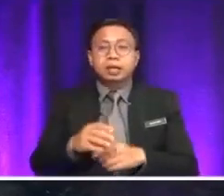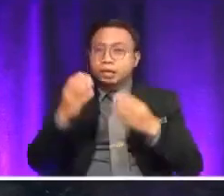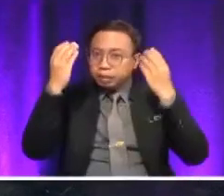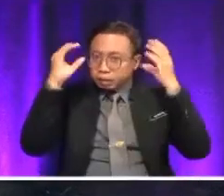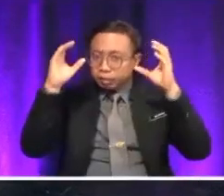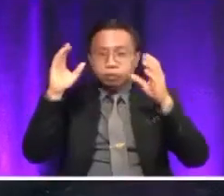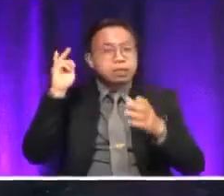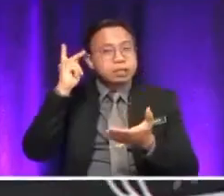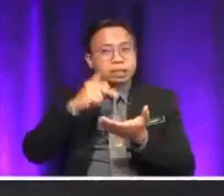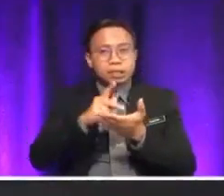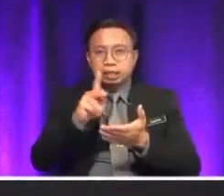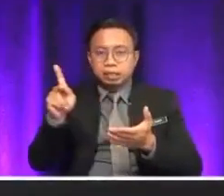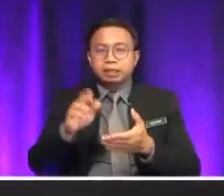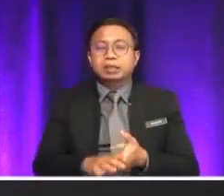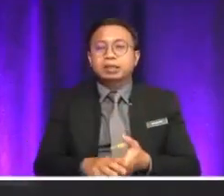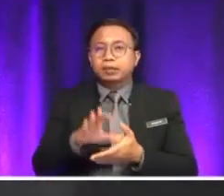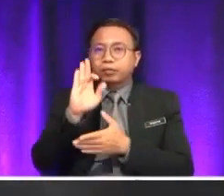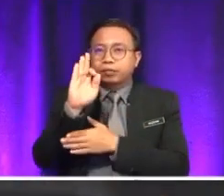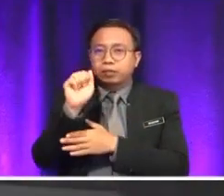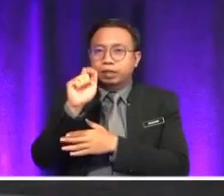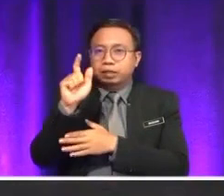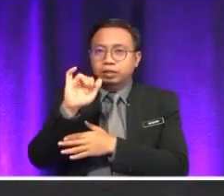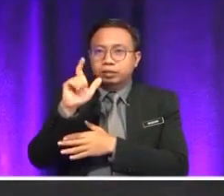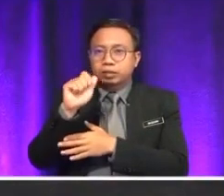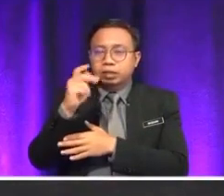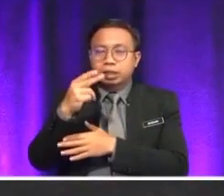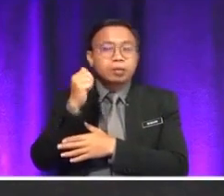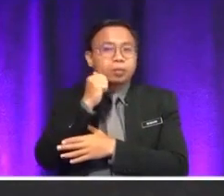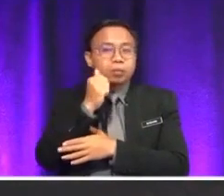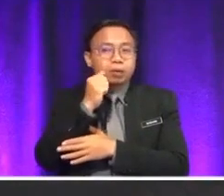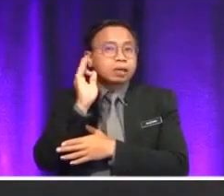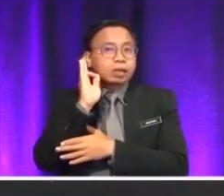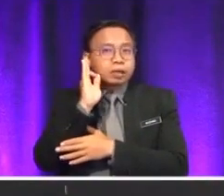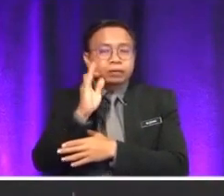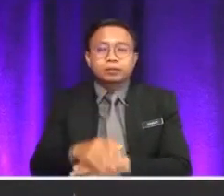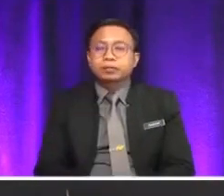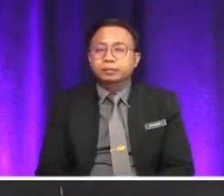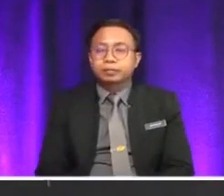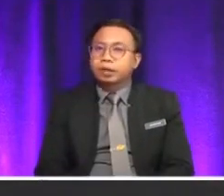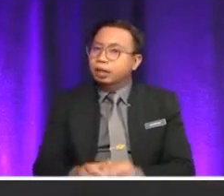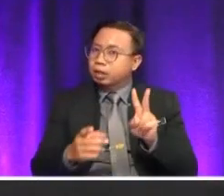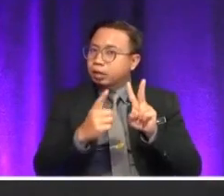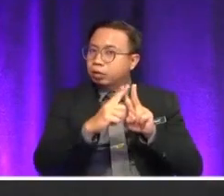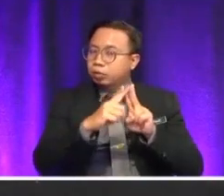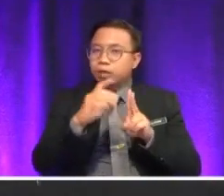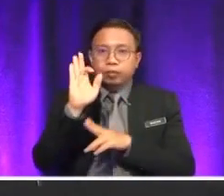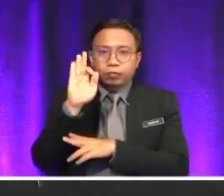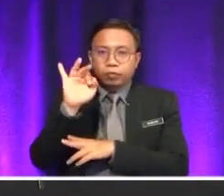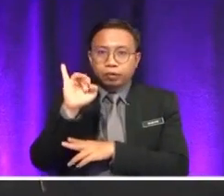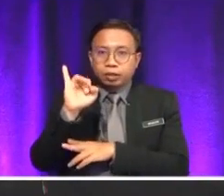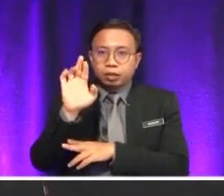Yang pertama adalah Fazilah. Mana satu tu? Okey, yang kedua adalah Firdaus.